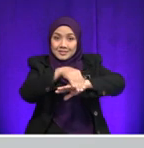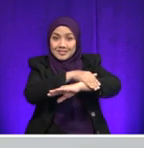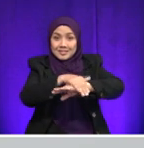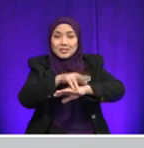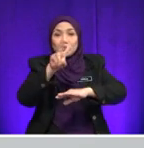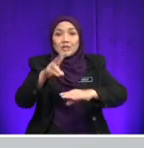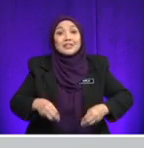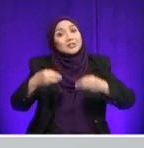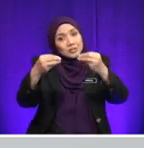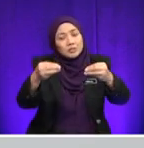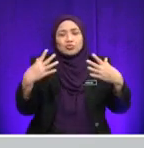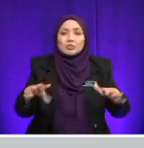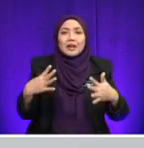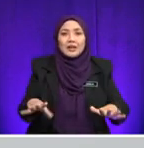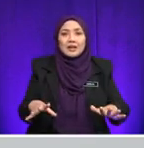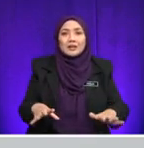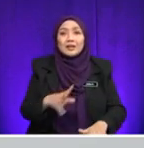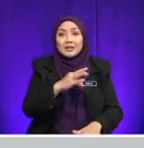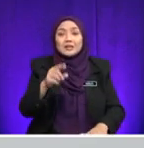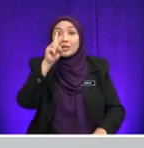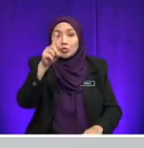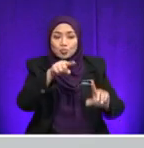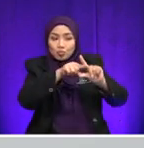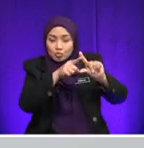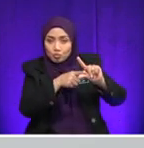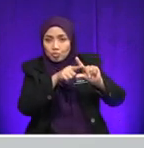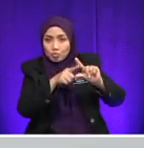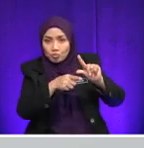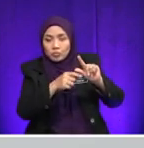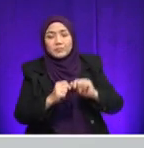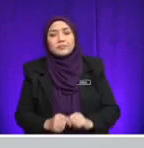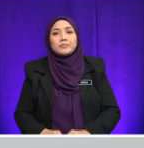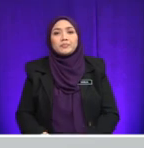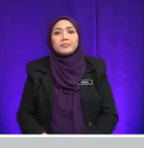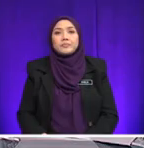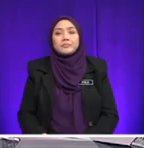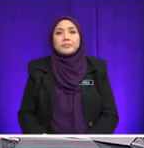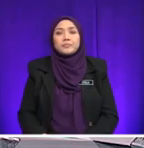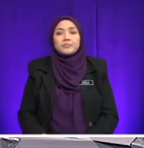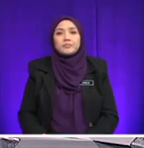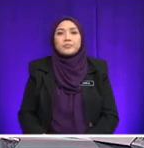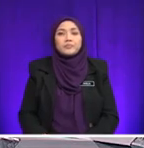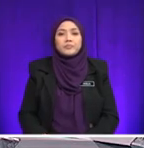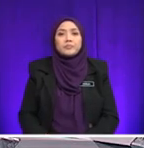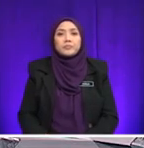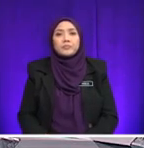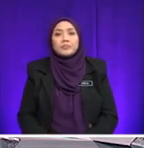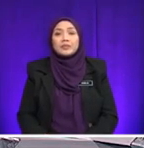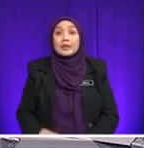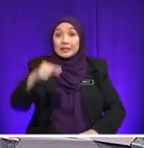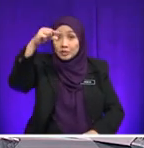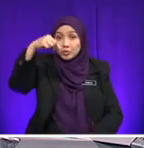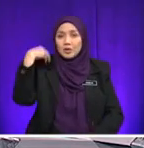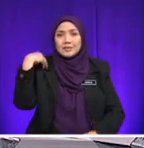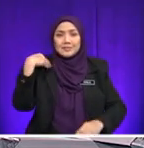yang diberikan dan satu sudut kandung Oke sebelum itu sebenarnya sudut Q kita berada pada